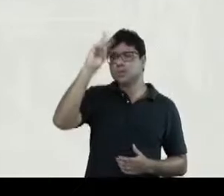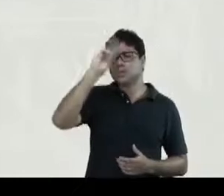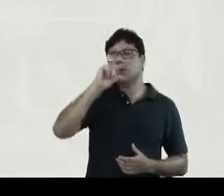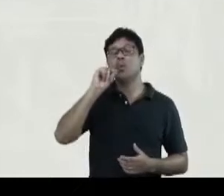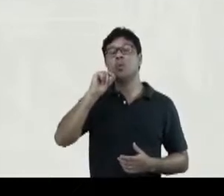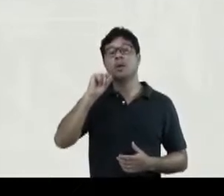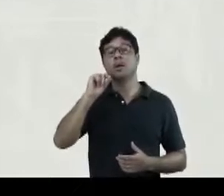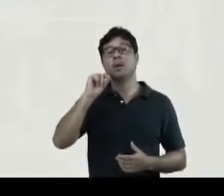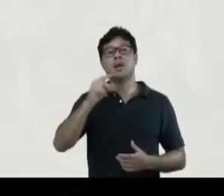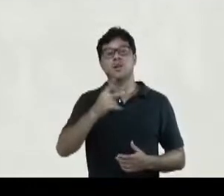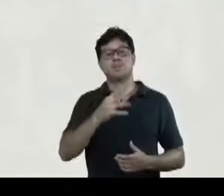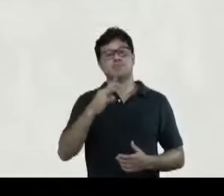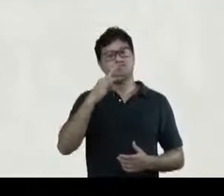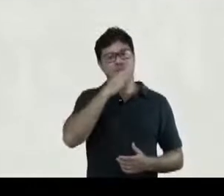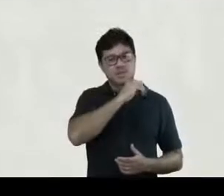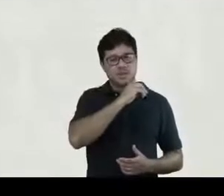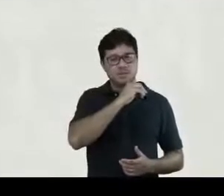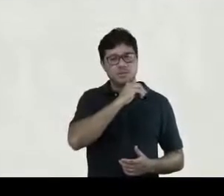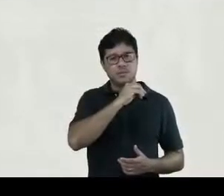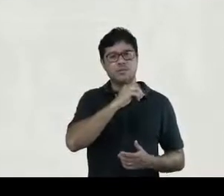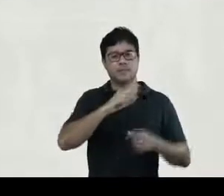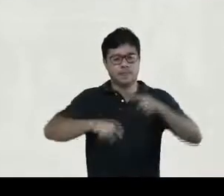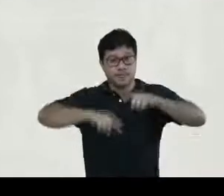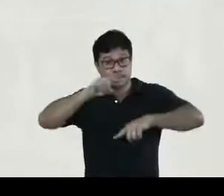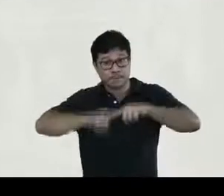historischen Erschließungsinstrumenten.